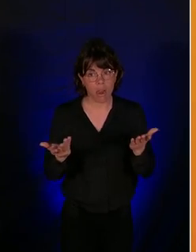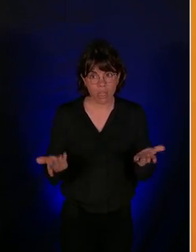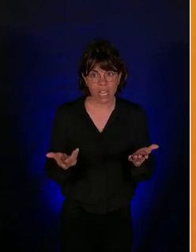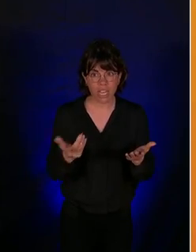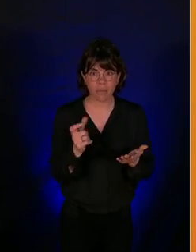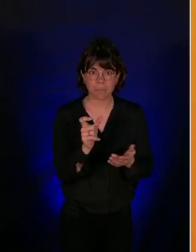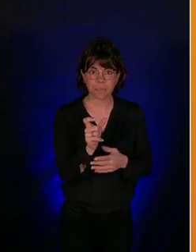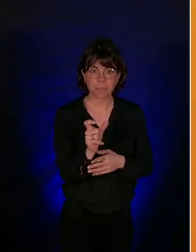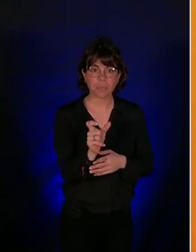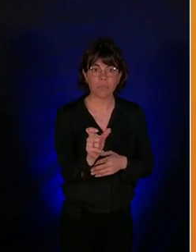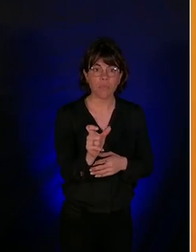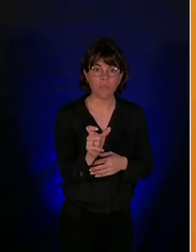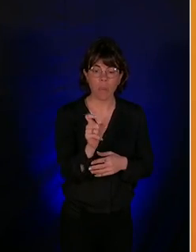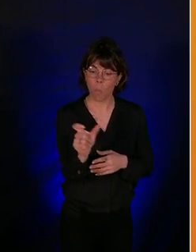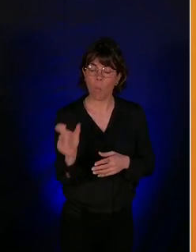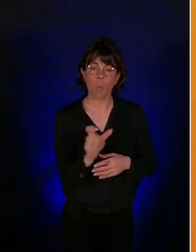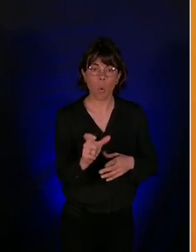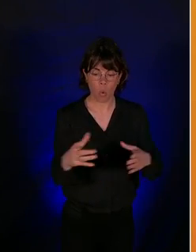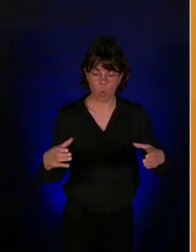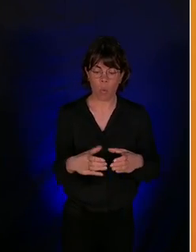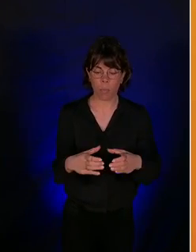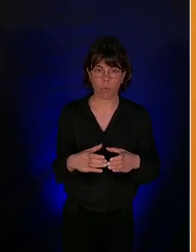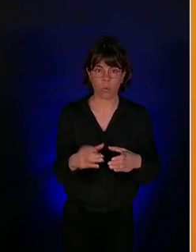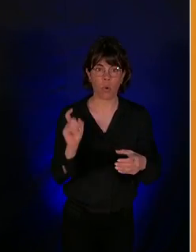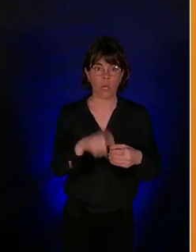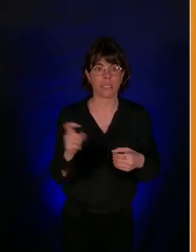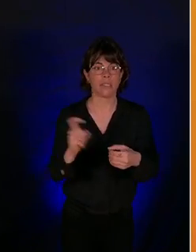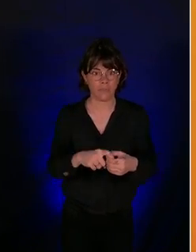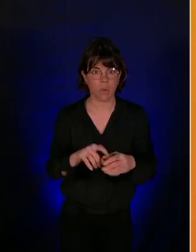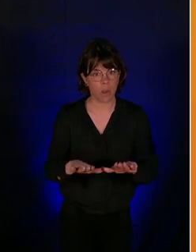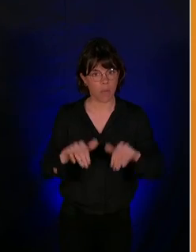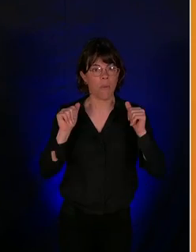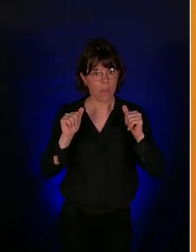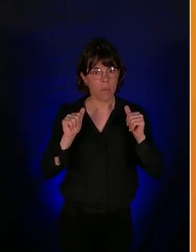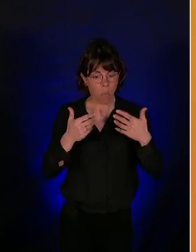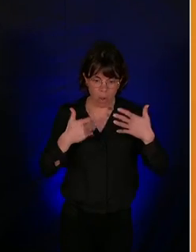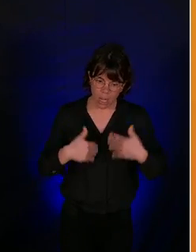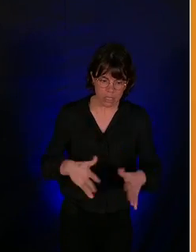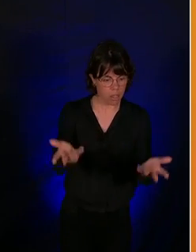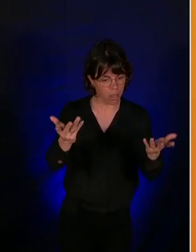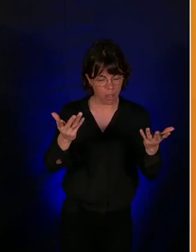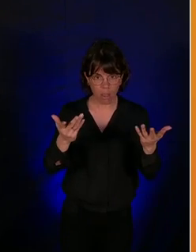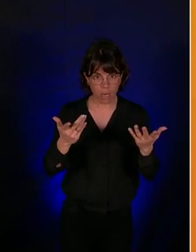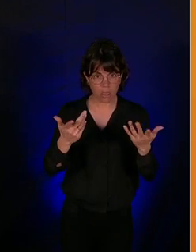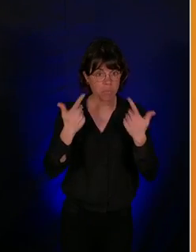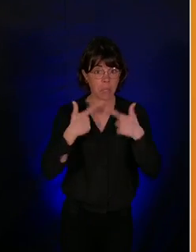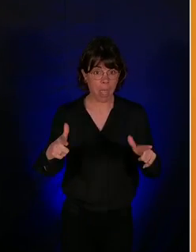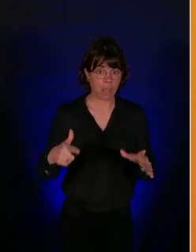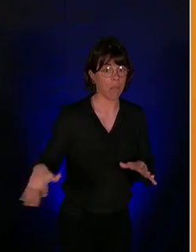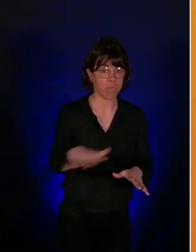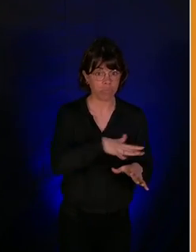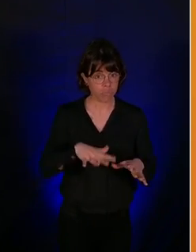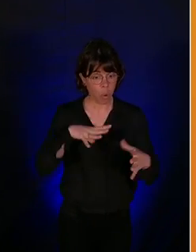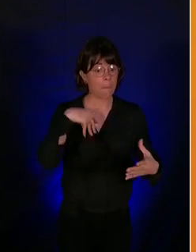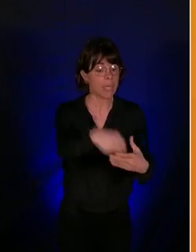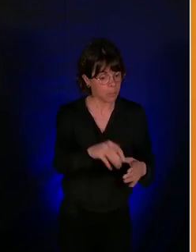noms des des collectifs dans lesquels ont participa pour laisser la latitude estce que on continue de participer là où on veut